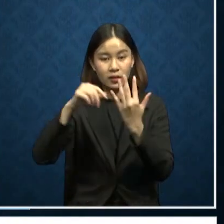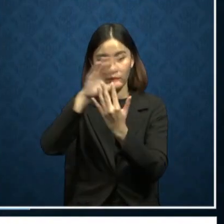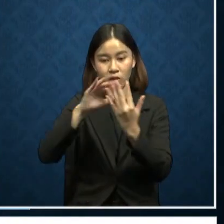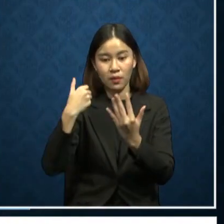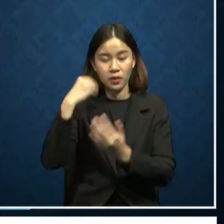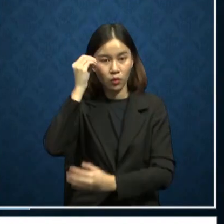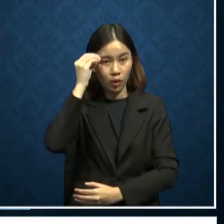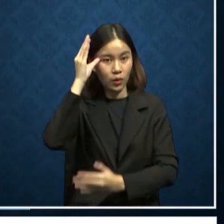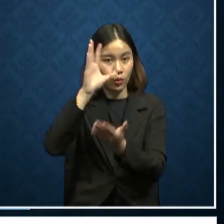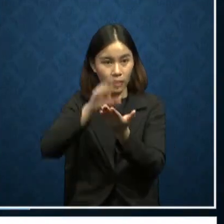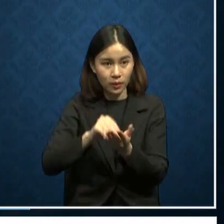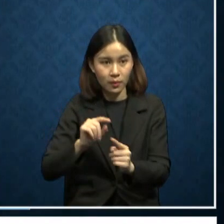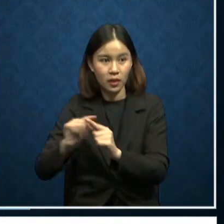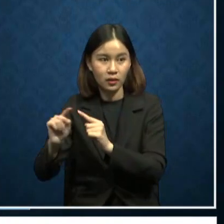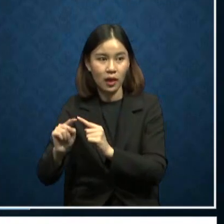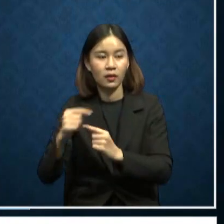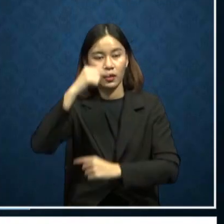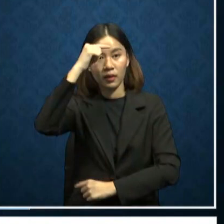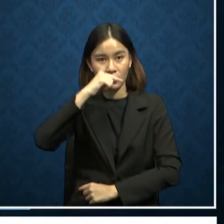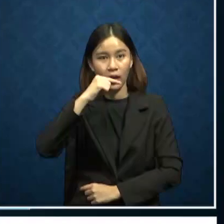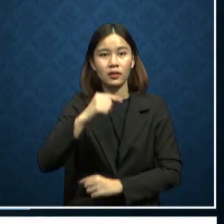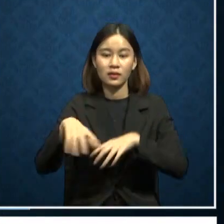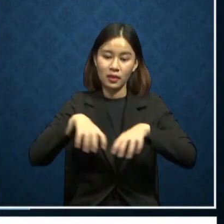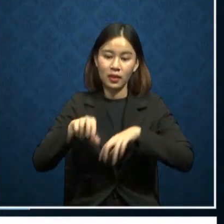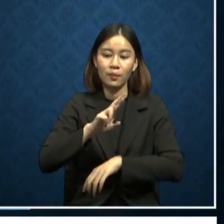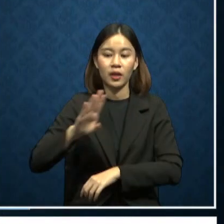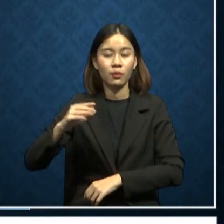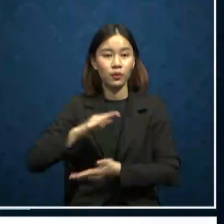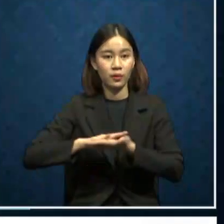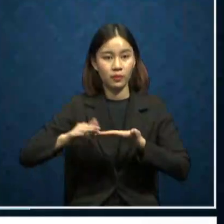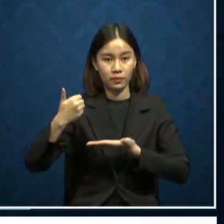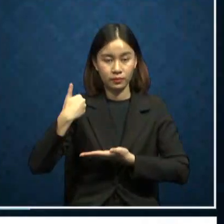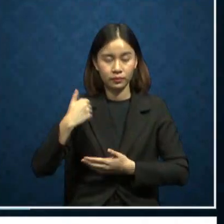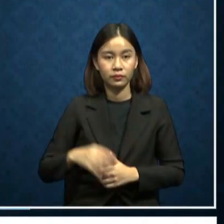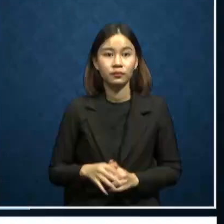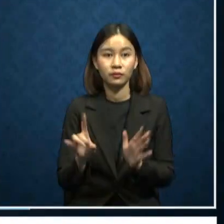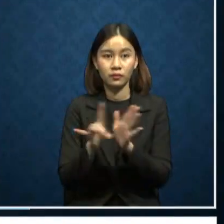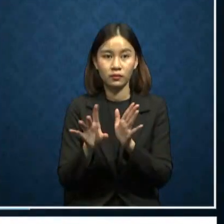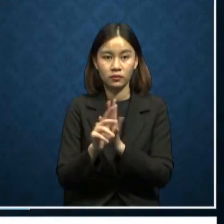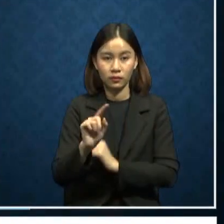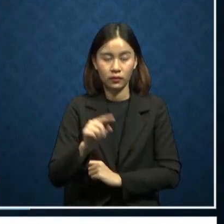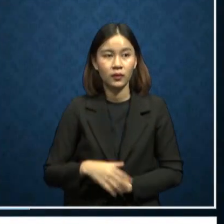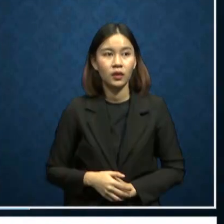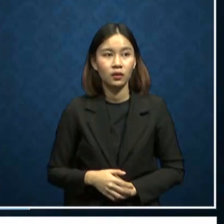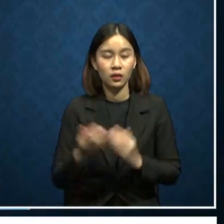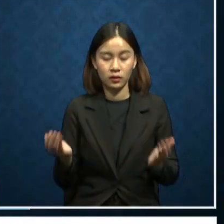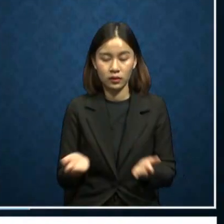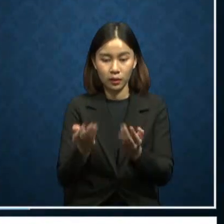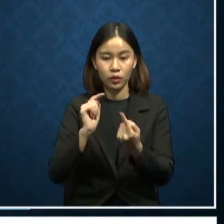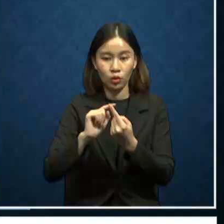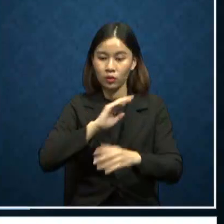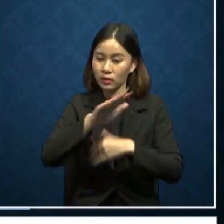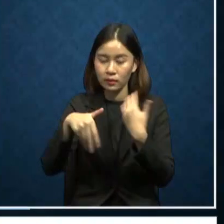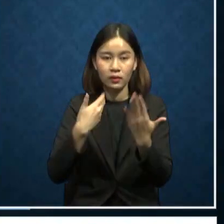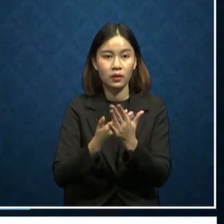รวมองค์ความรู้อ่าของความเป็นไทยอย่างเป็นระบบสุดท้ายนะครับเราก็จะขับเคลื่อนกลยุทธ์